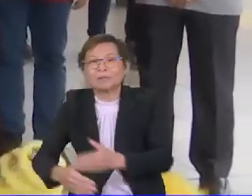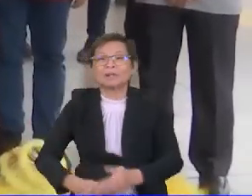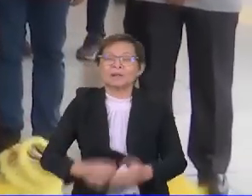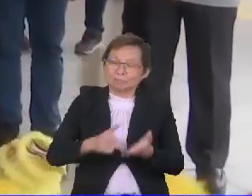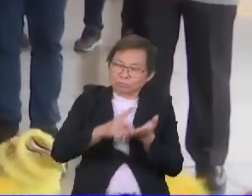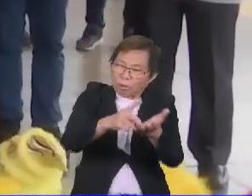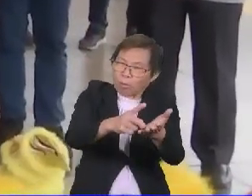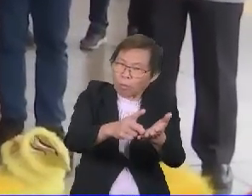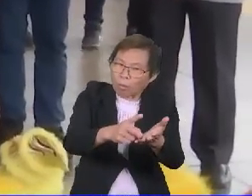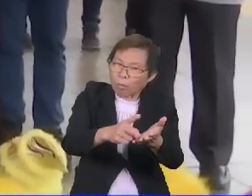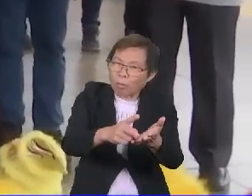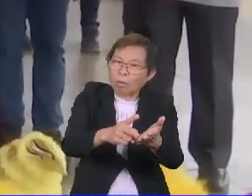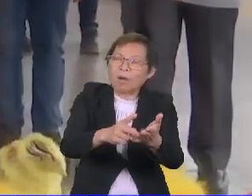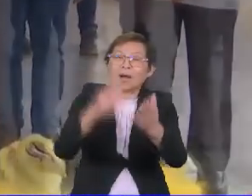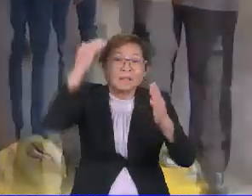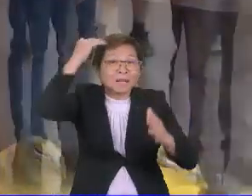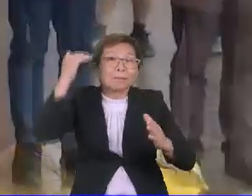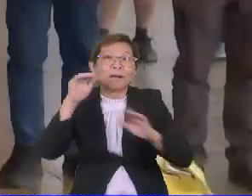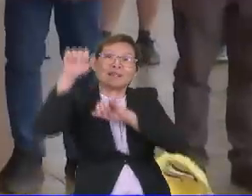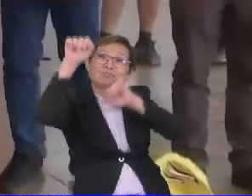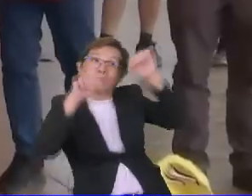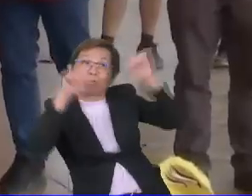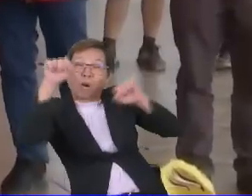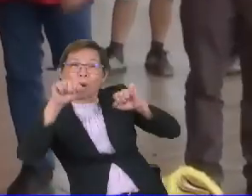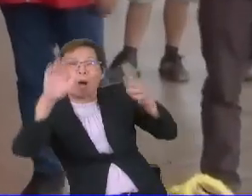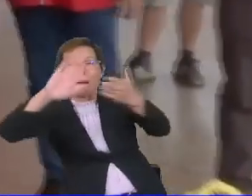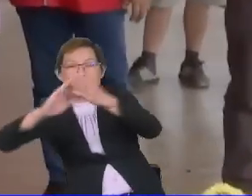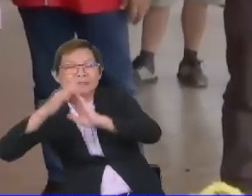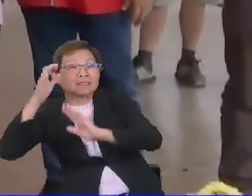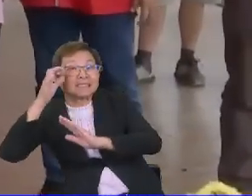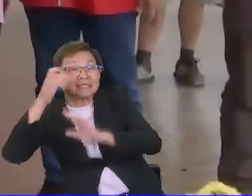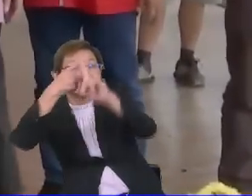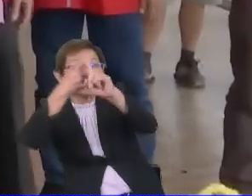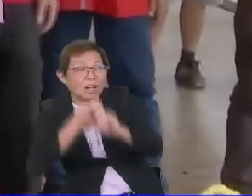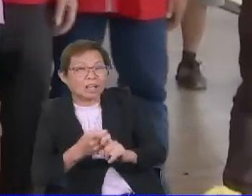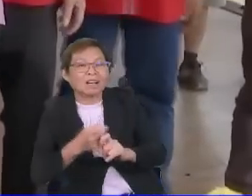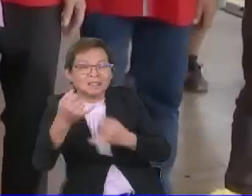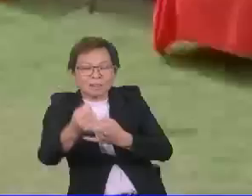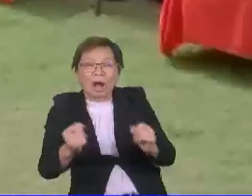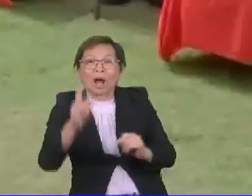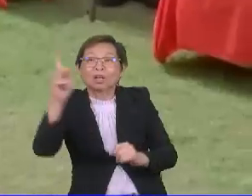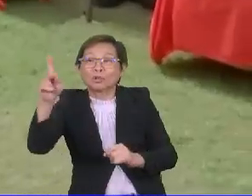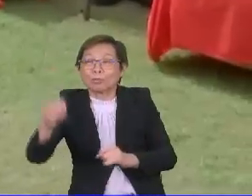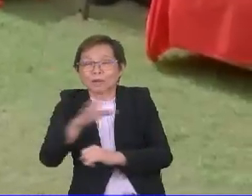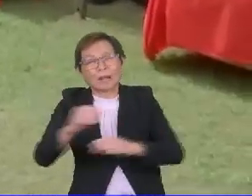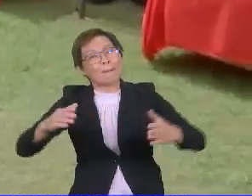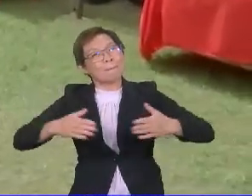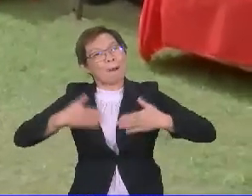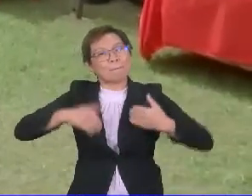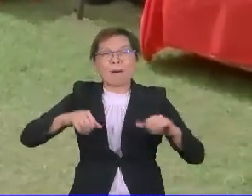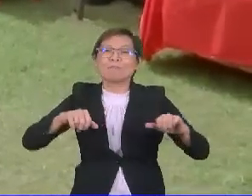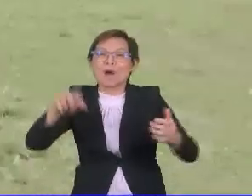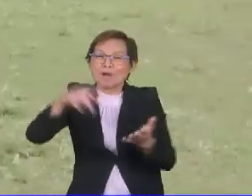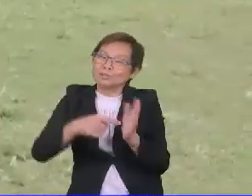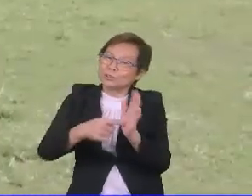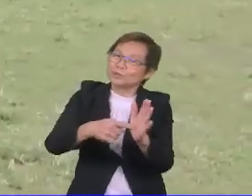sumbangan kepala singa kepada masyarakat tionghoa daripada jabatan ketua menteri selain dimeriahkan dengan persembahan tarian